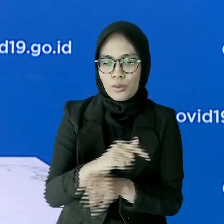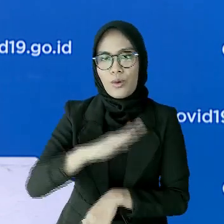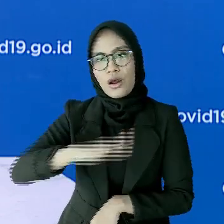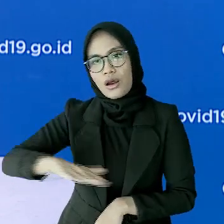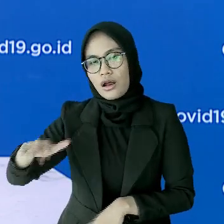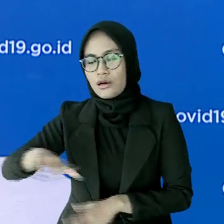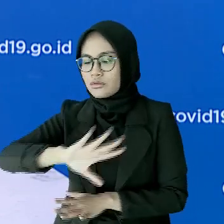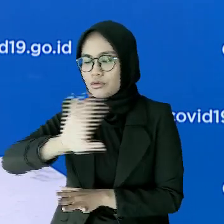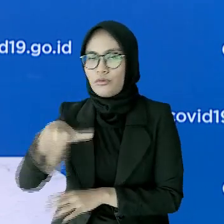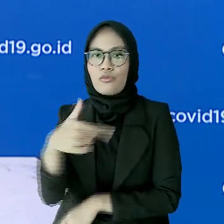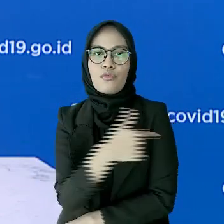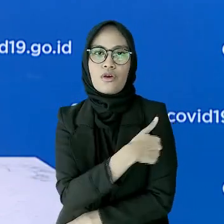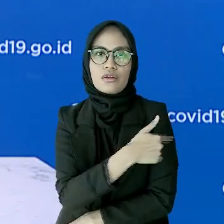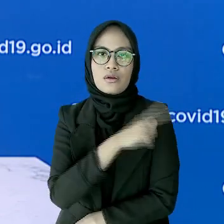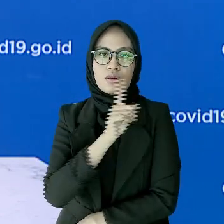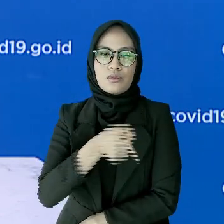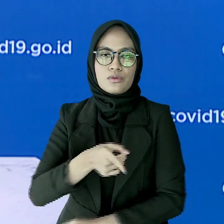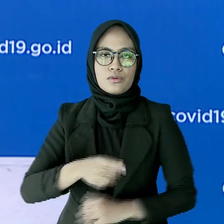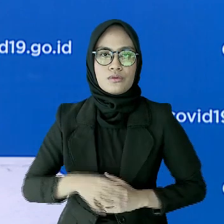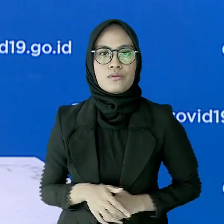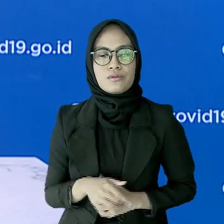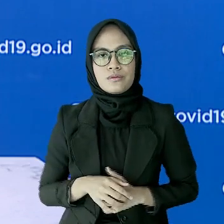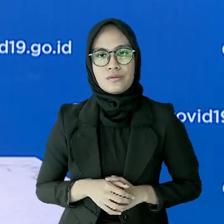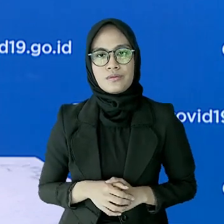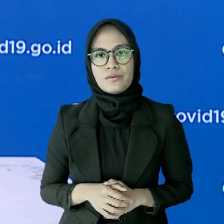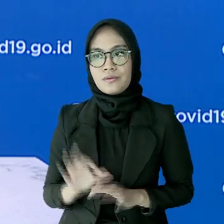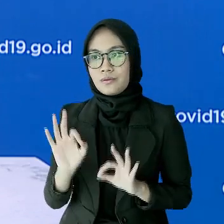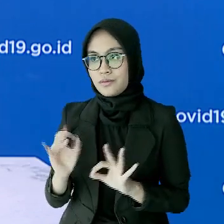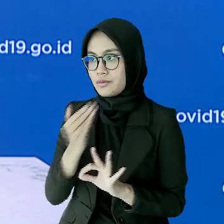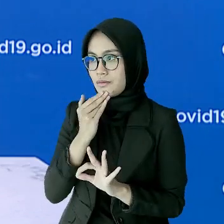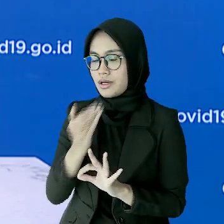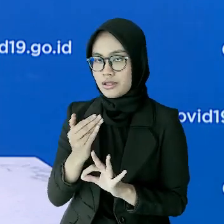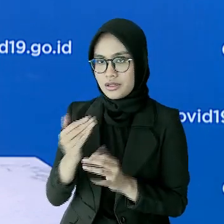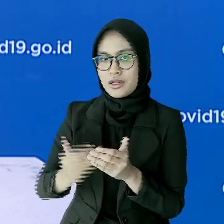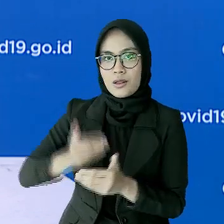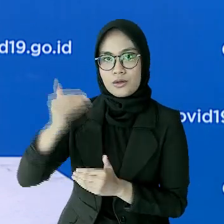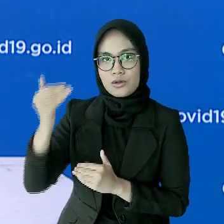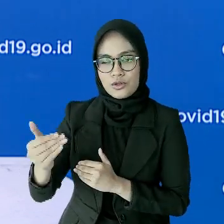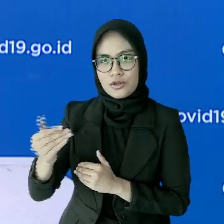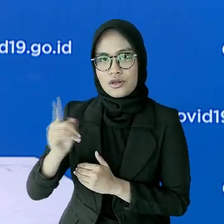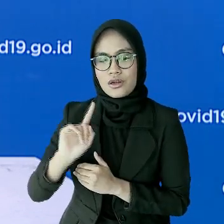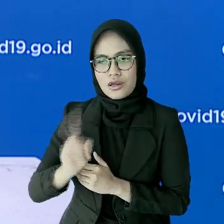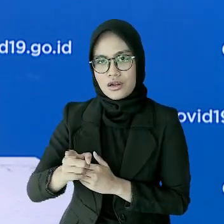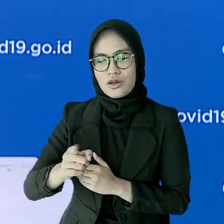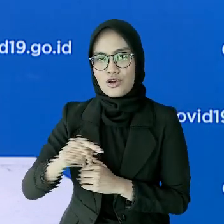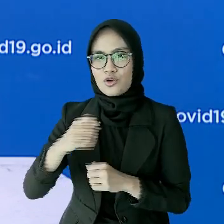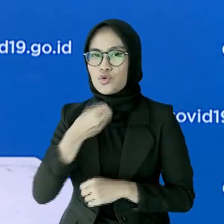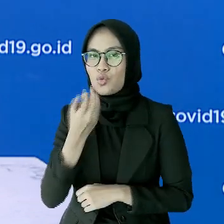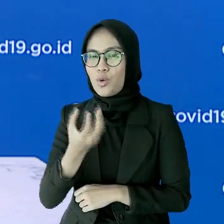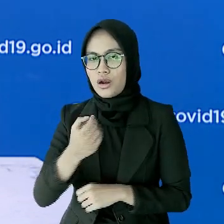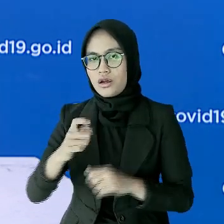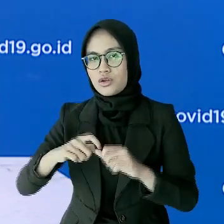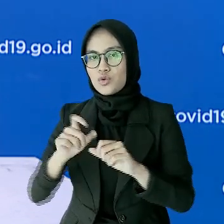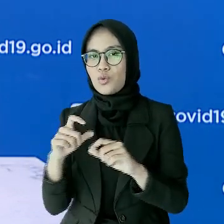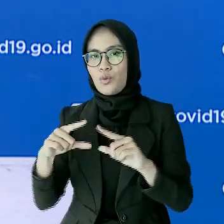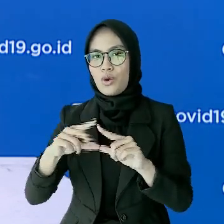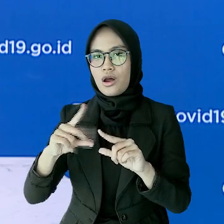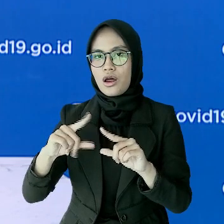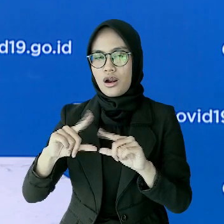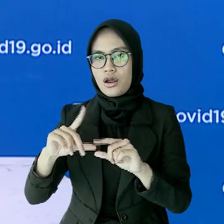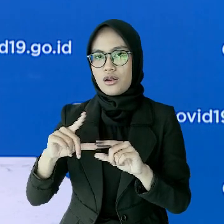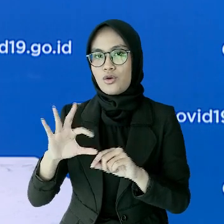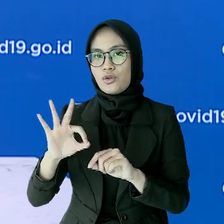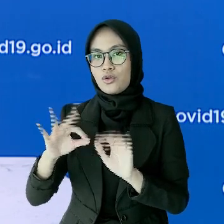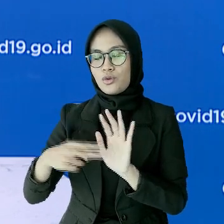divaksin. Terima kasih. Terima kasih Prof. Pertanyaan selanjutnya dari tiosuara.com. Epidemiolog UGM